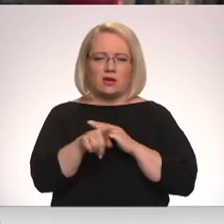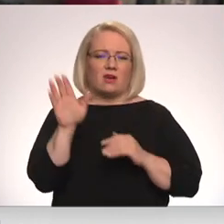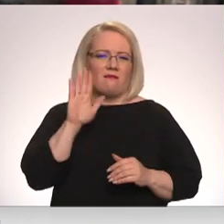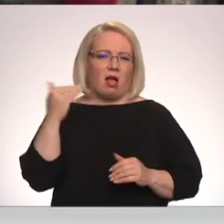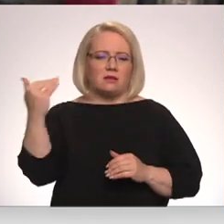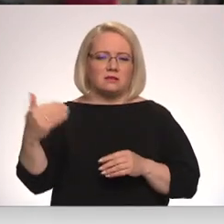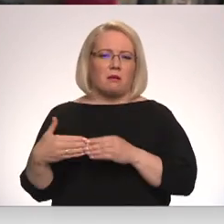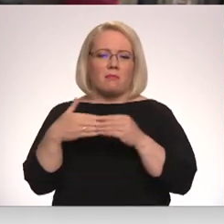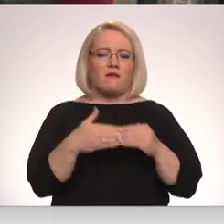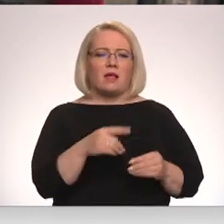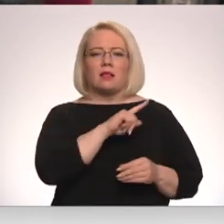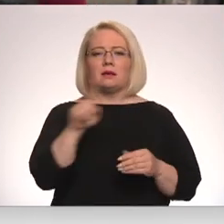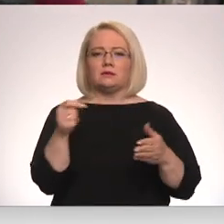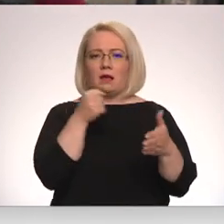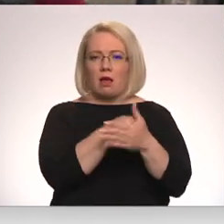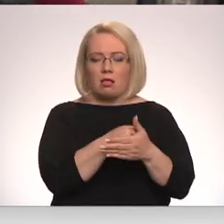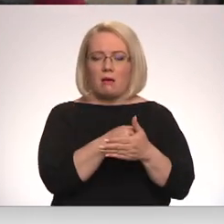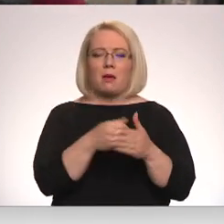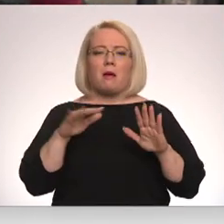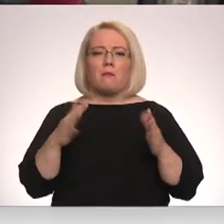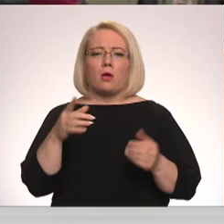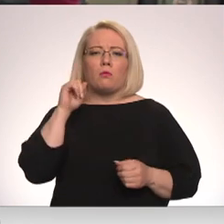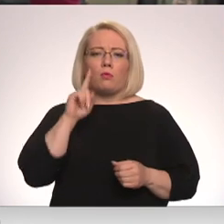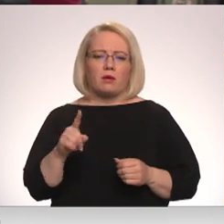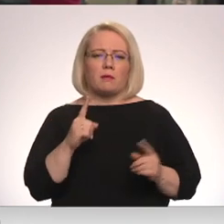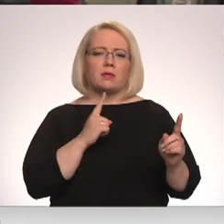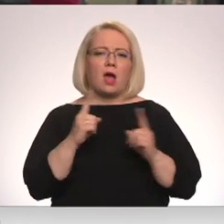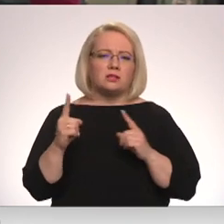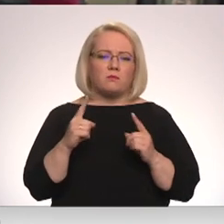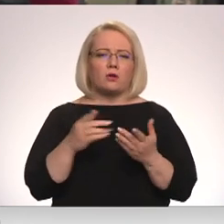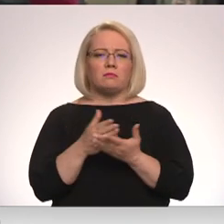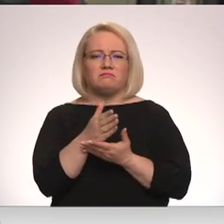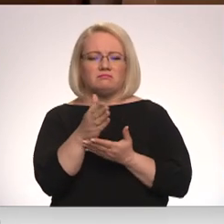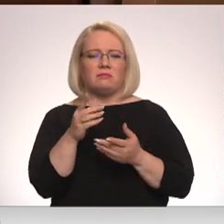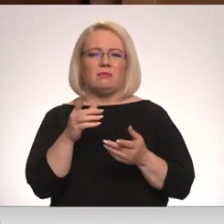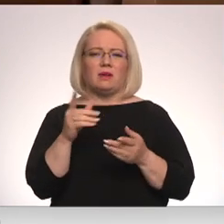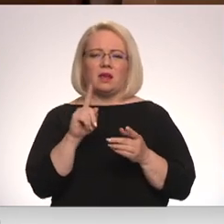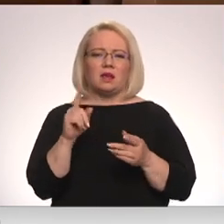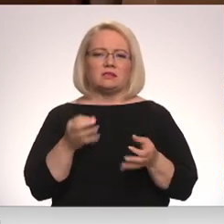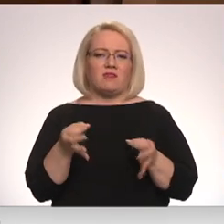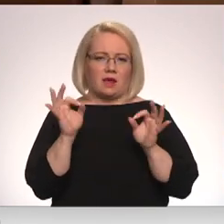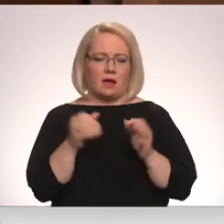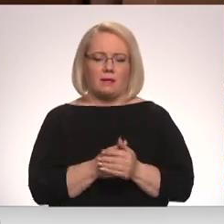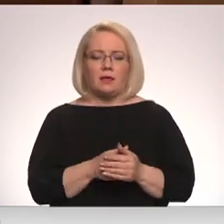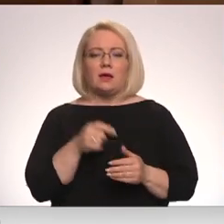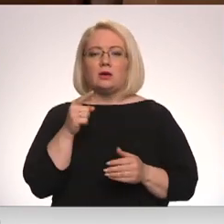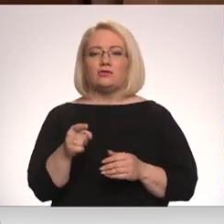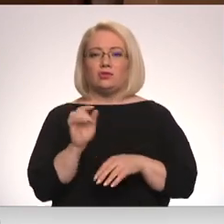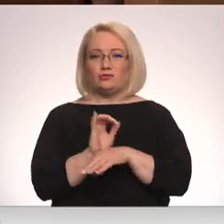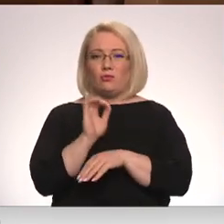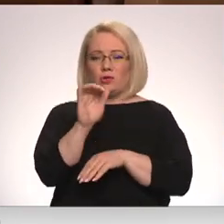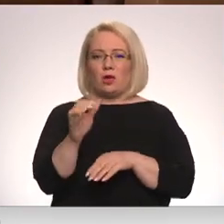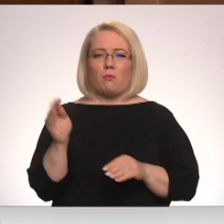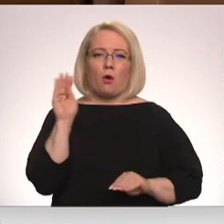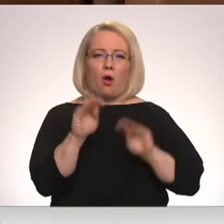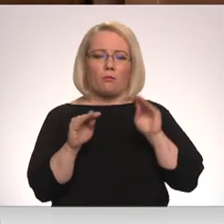viņas nonāktu galvpunktā. Bet, protams, loģistika joprojām ir viena no tādām atslēgas lietām. Šī sūtījuma komplektēšana